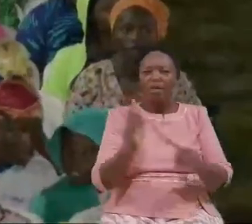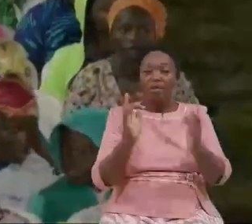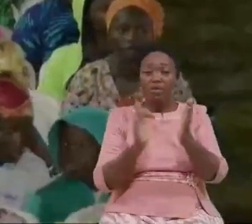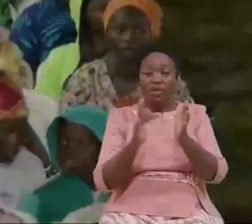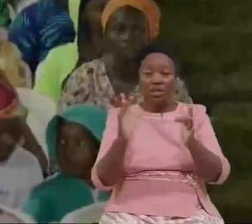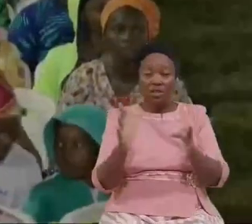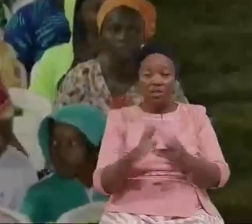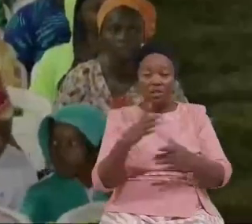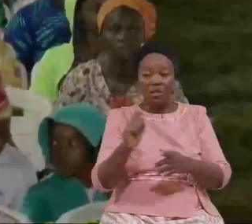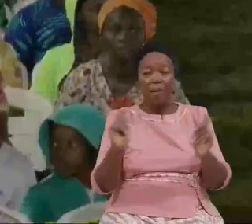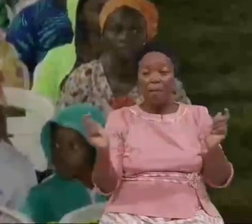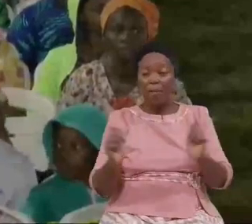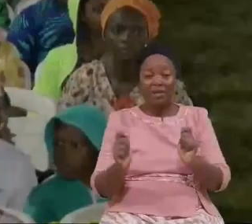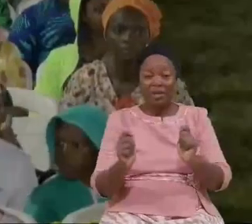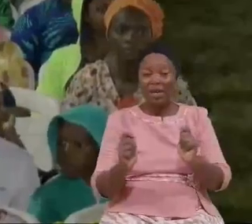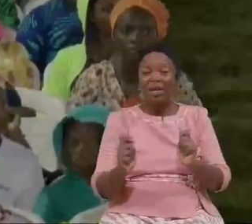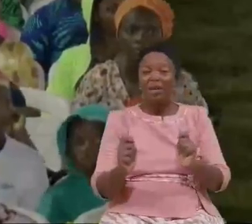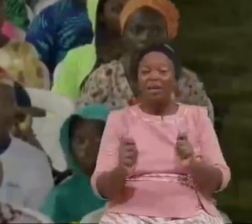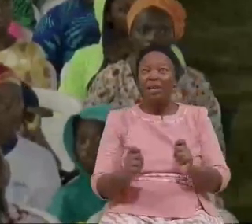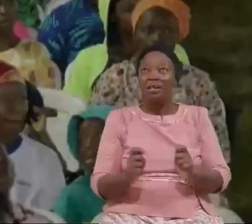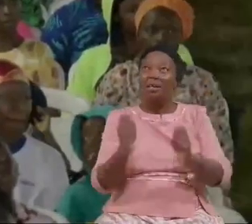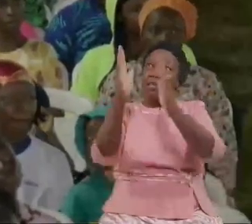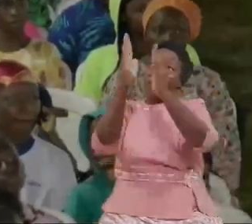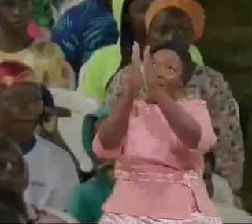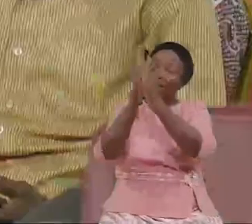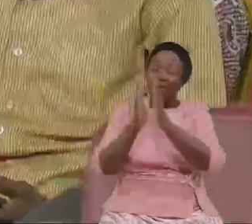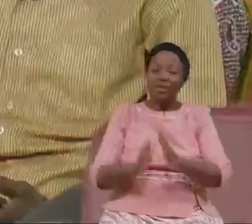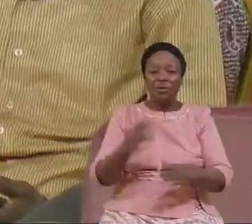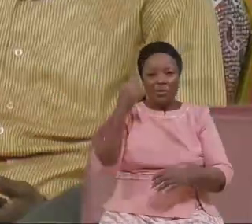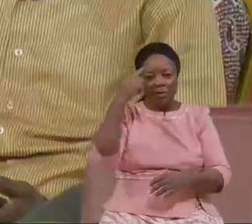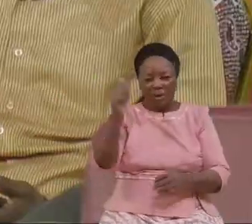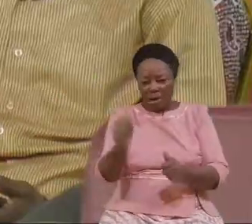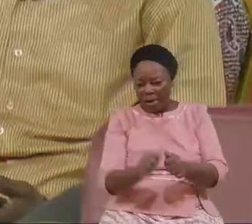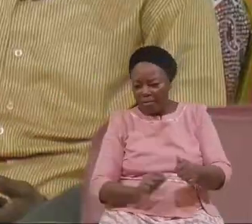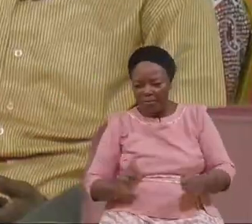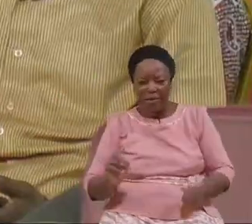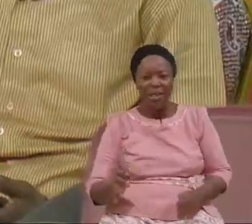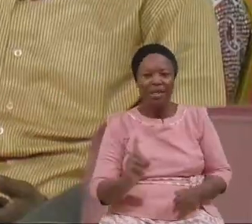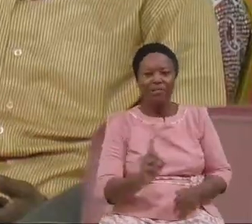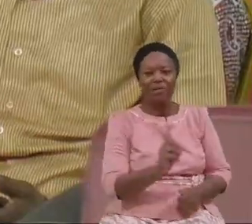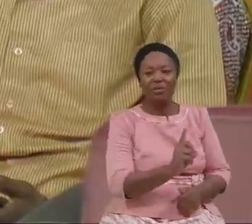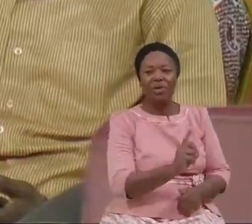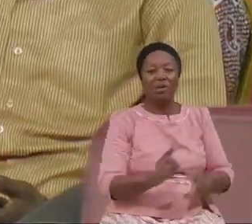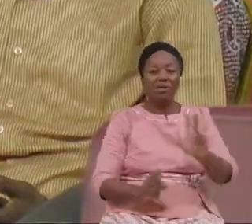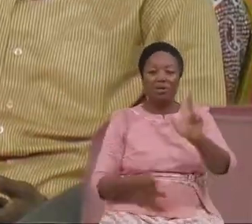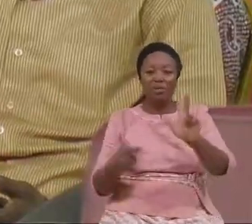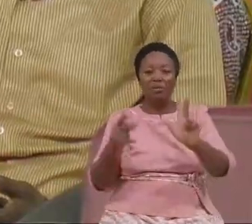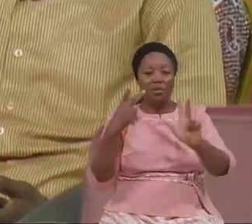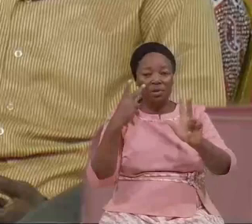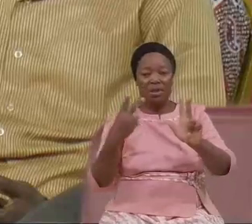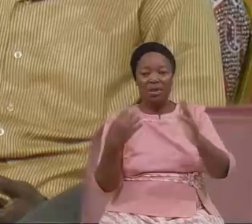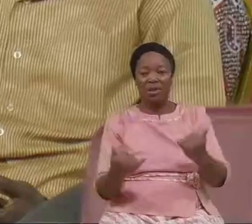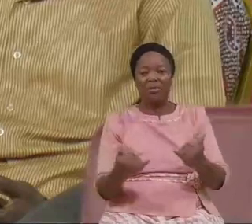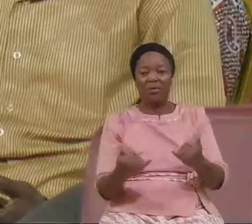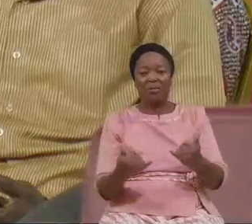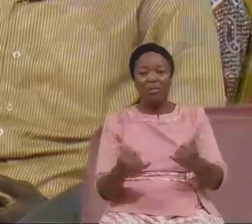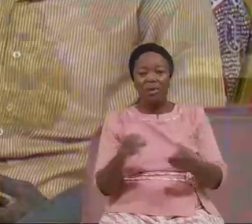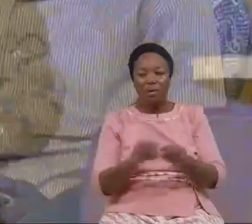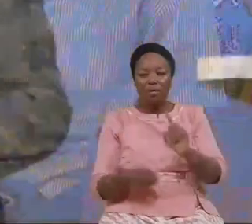l'intercesseur impartial pour chaque individu trois points à considérer premièrement